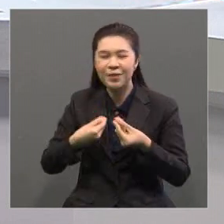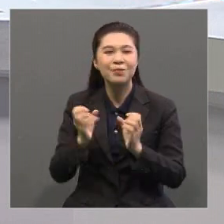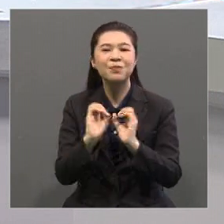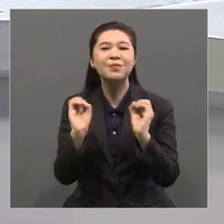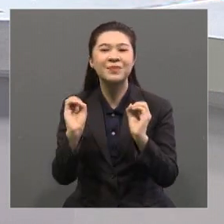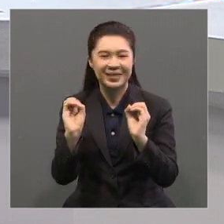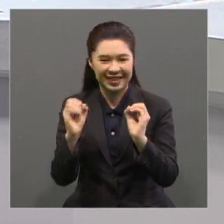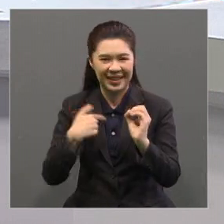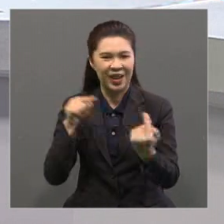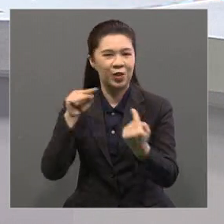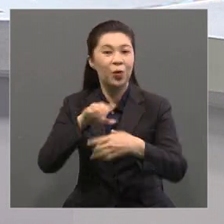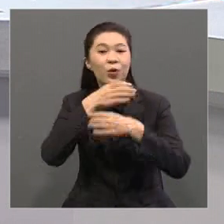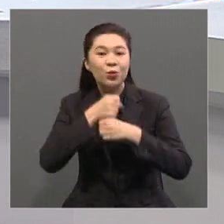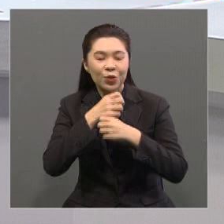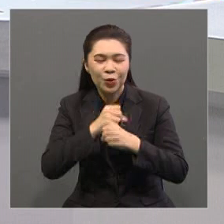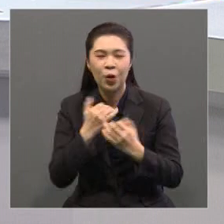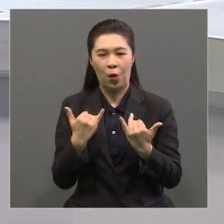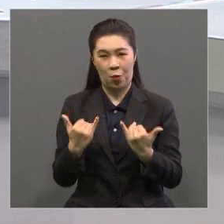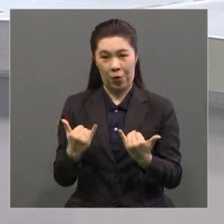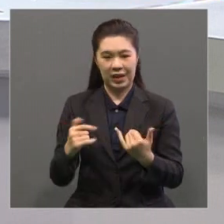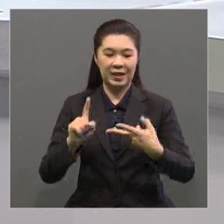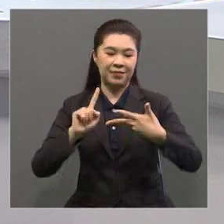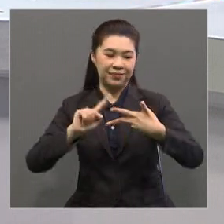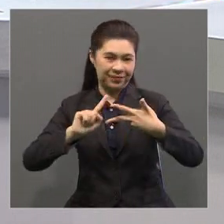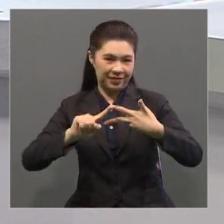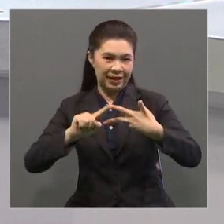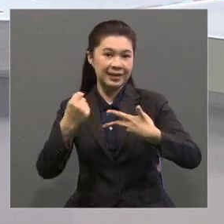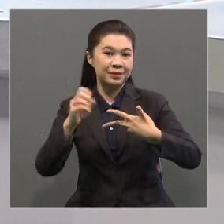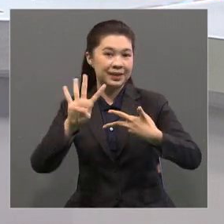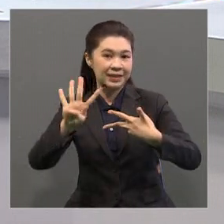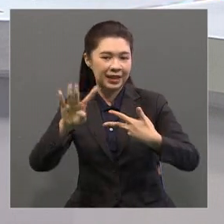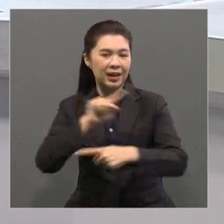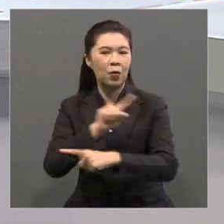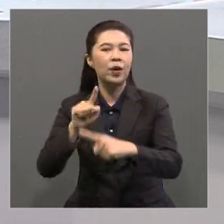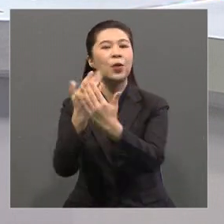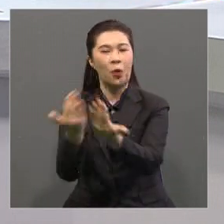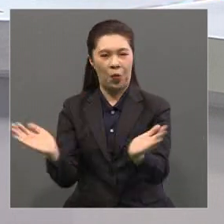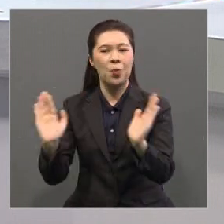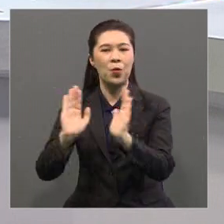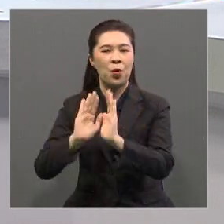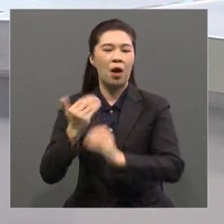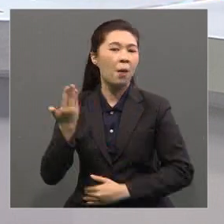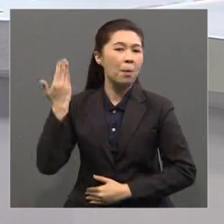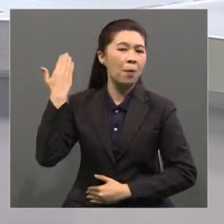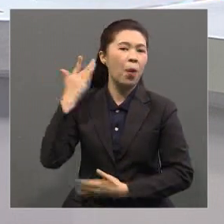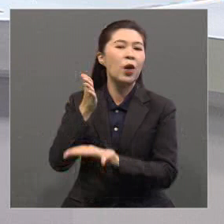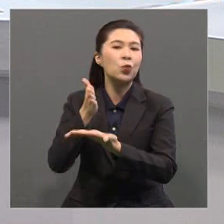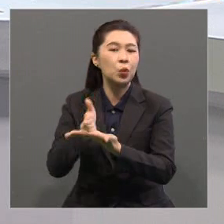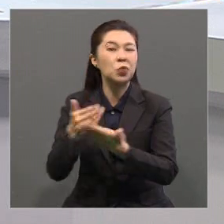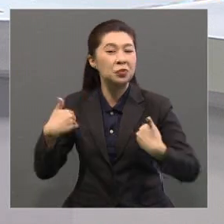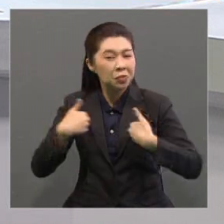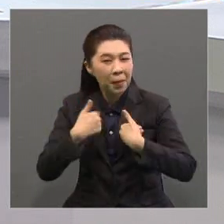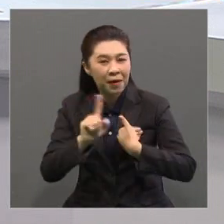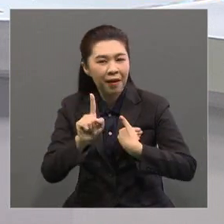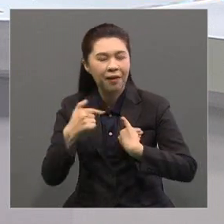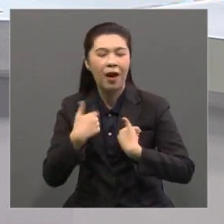สัญลักษณ์ของวันผู้สูงอายุอย่างวันนี้เป็นวันครอบครัวคุณมิ้มหยุดสงกรานต์เมื่อวานไปไหนมาเมื่อวานก็ไปรวมตัวกันที่บ้าน